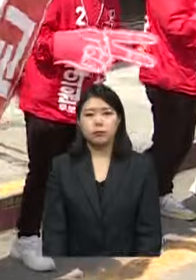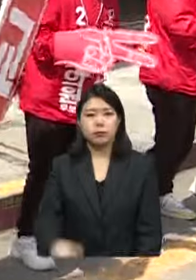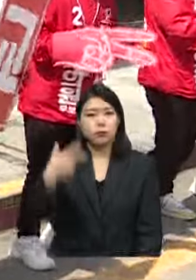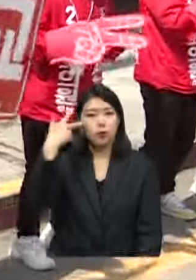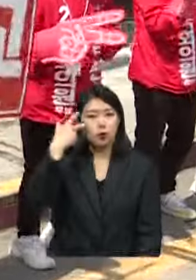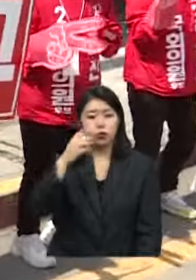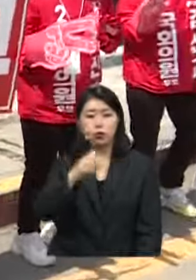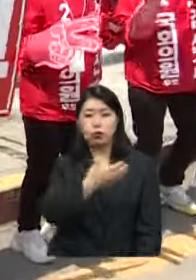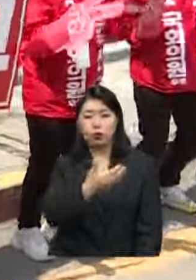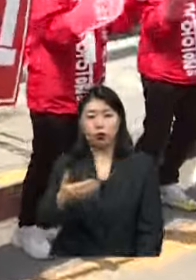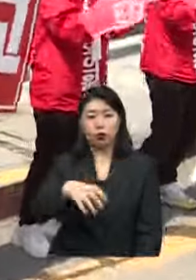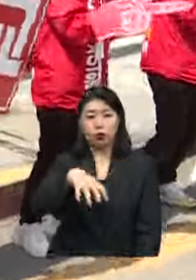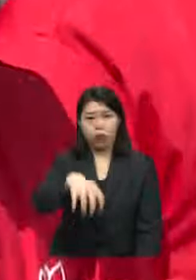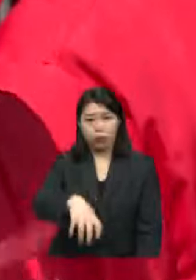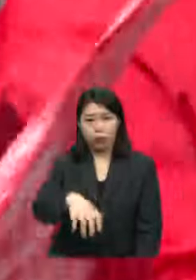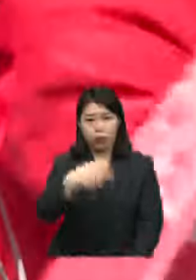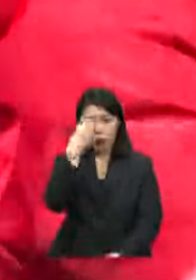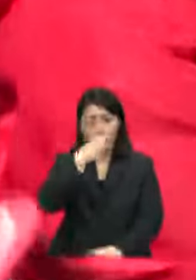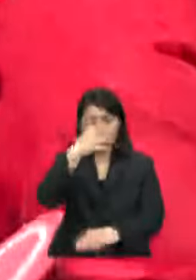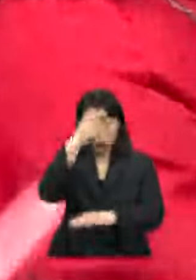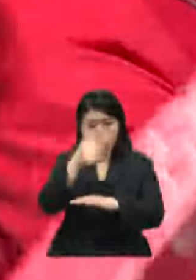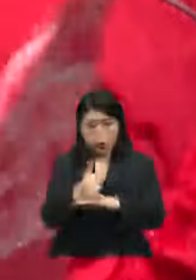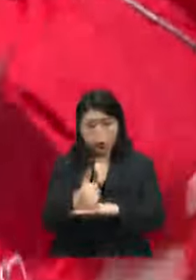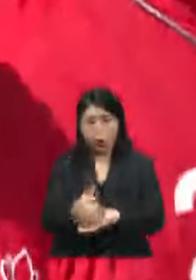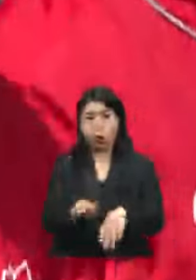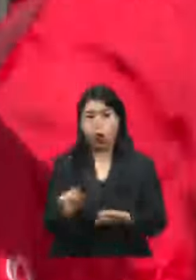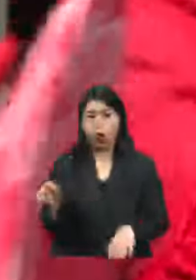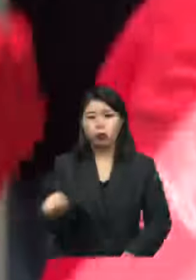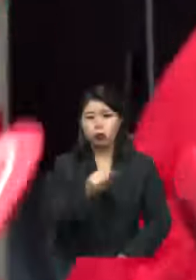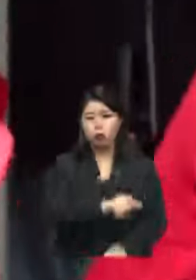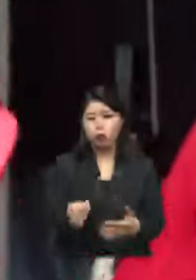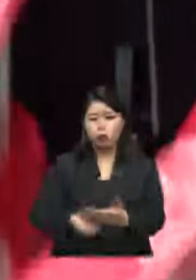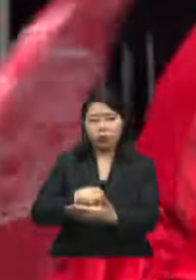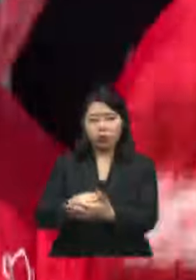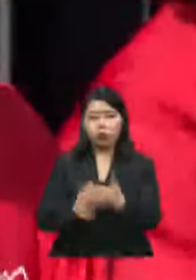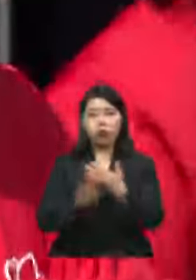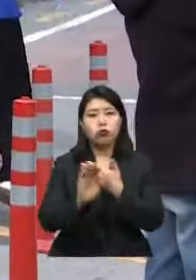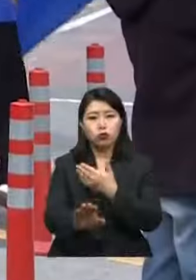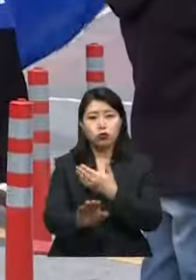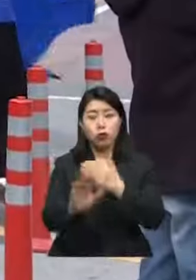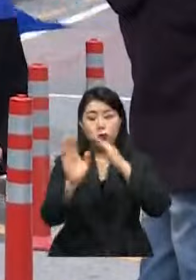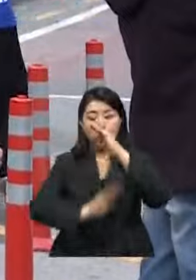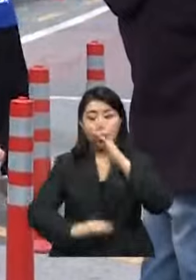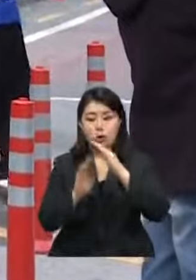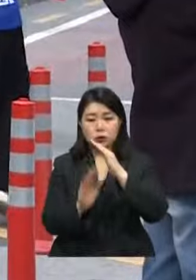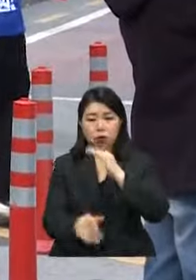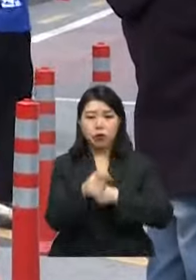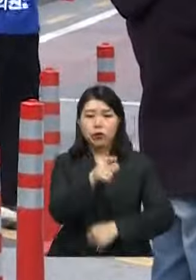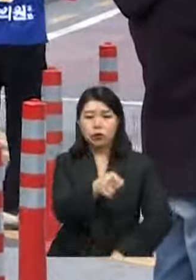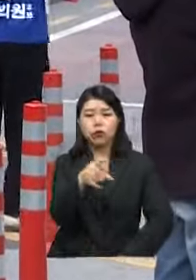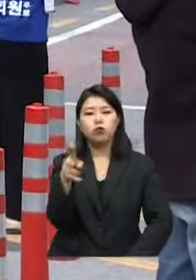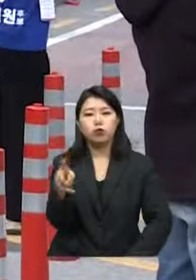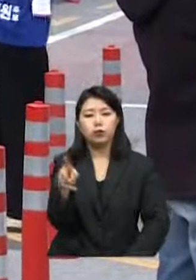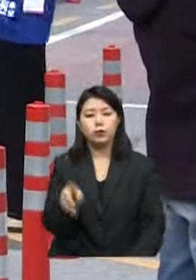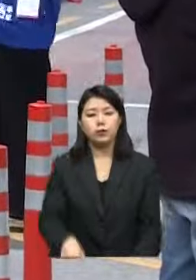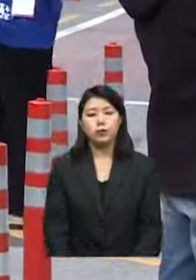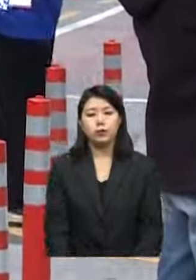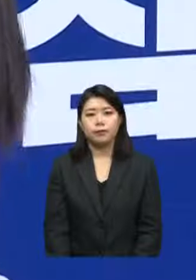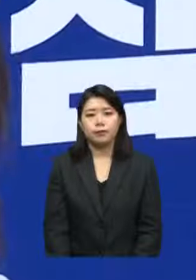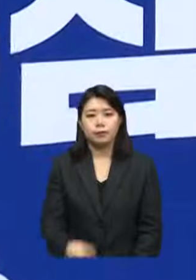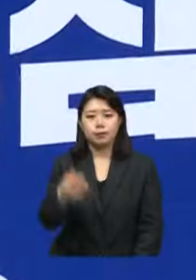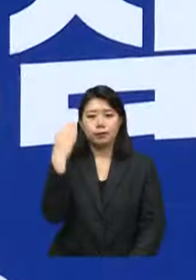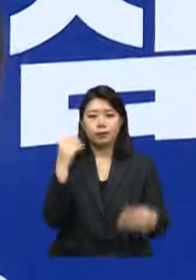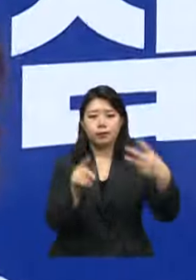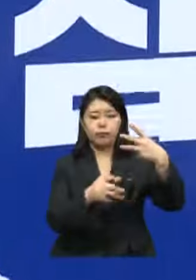여주시 양평군 선거구의 여론조사는 두 후보가 결정된 후 공식적으로는 두 차례가 진행됐습니다. 지난